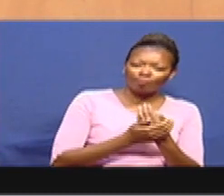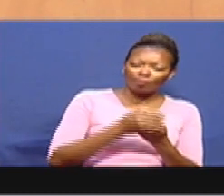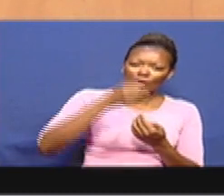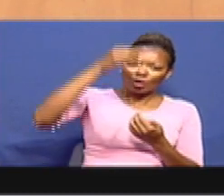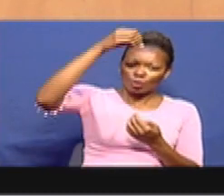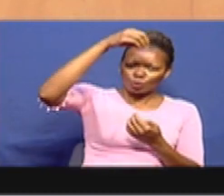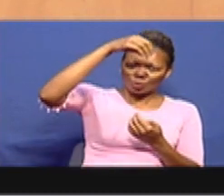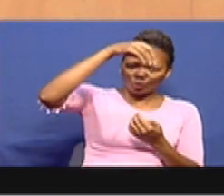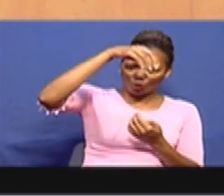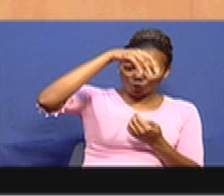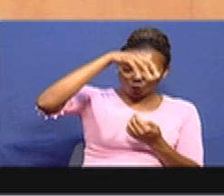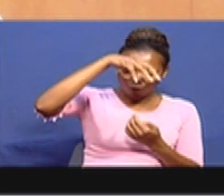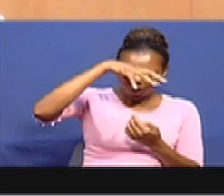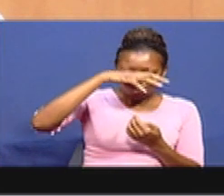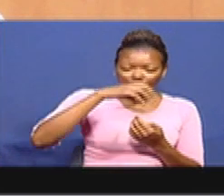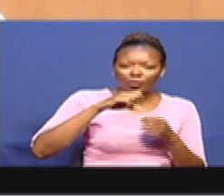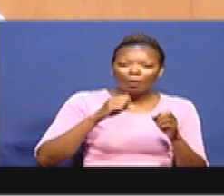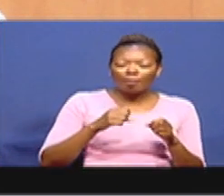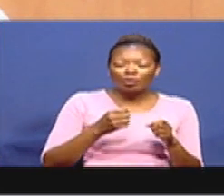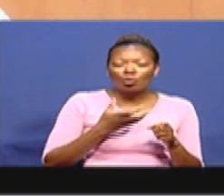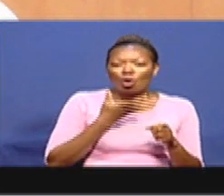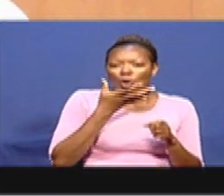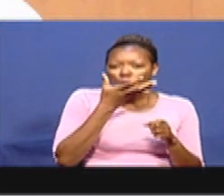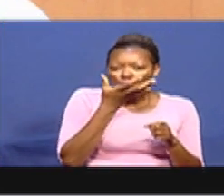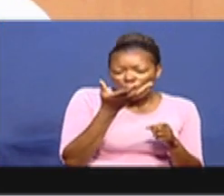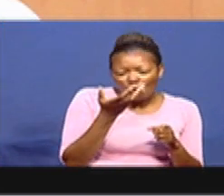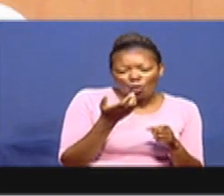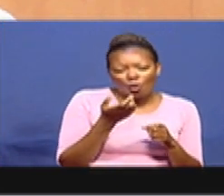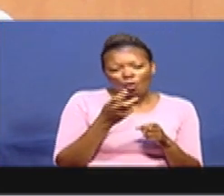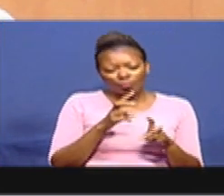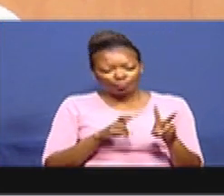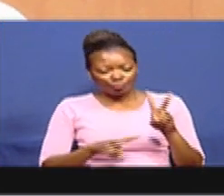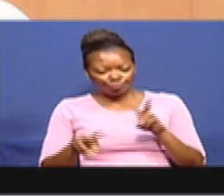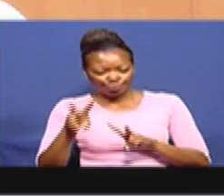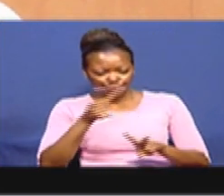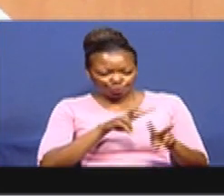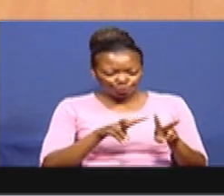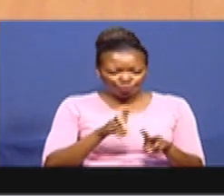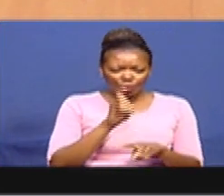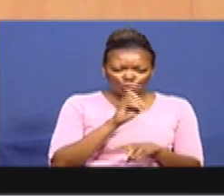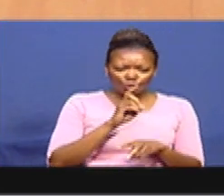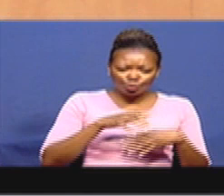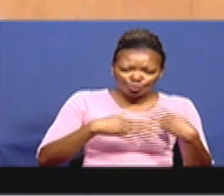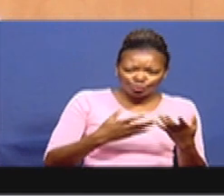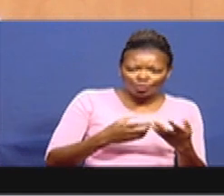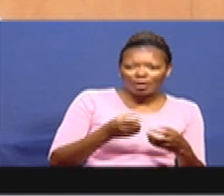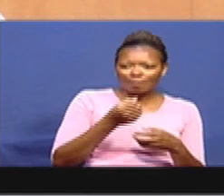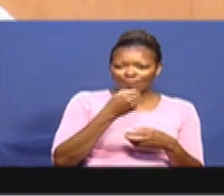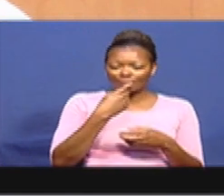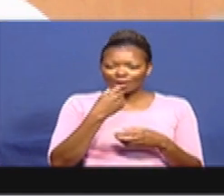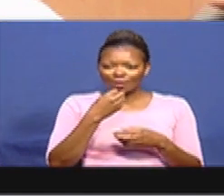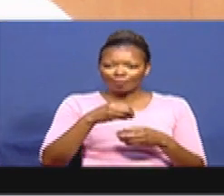Kama wakati wa kumbadidi unasasipia dawa, unaangalia kile kuku saku siko. unaweza ziongezea dawa